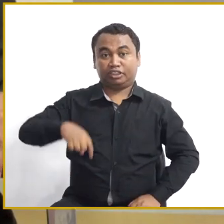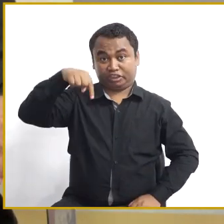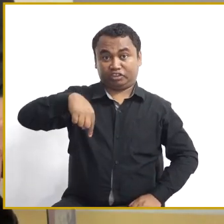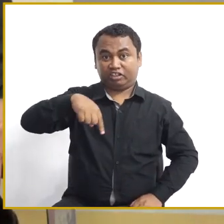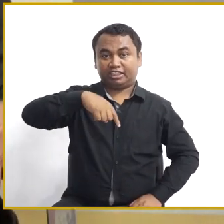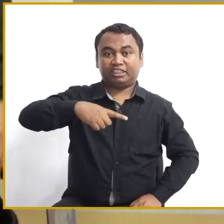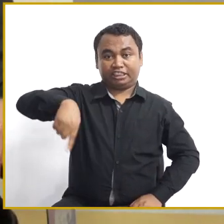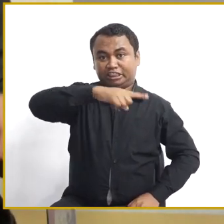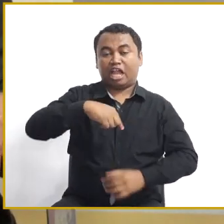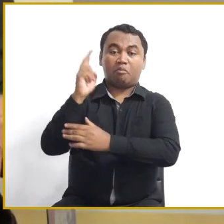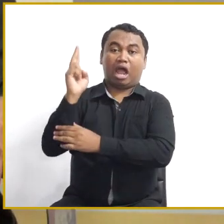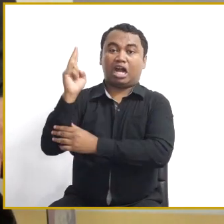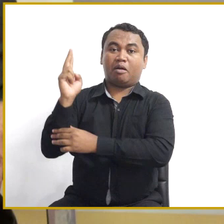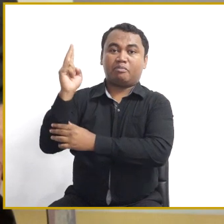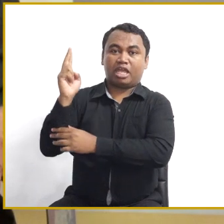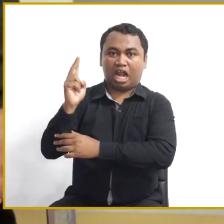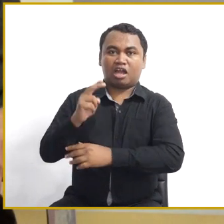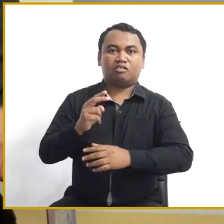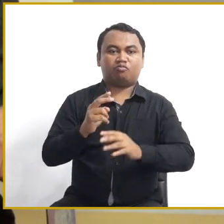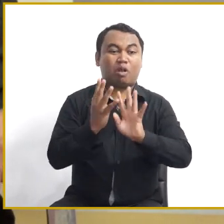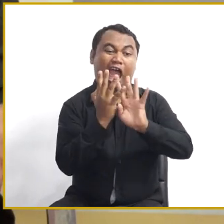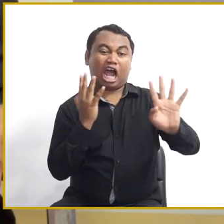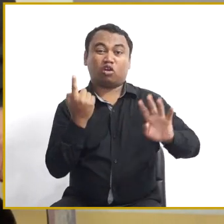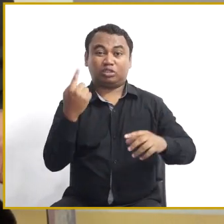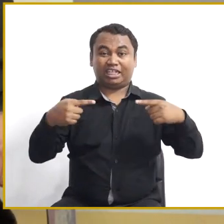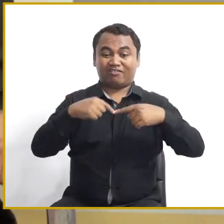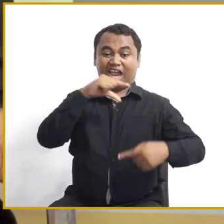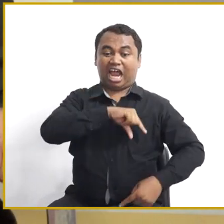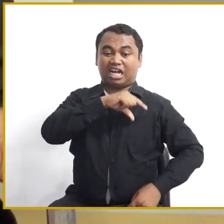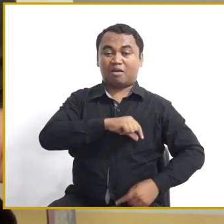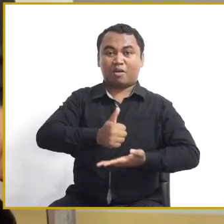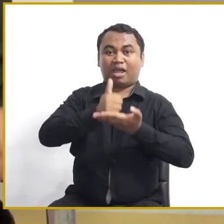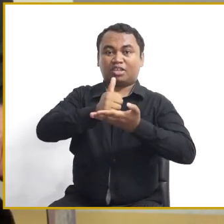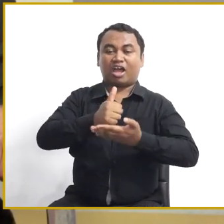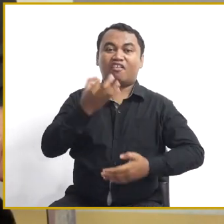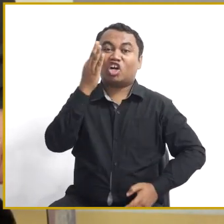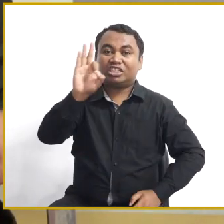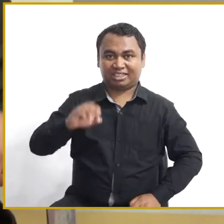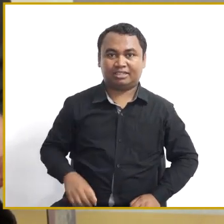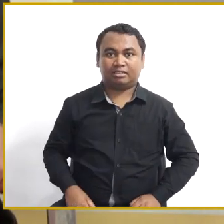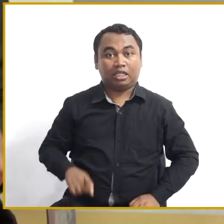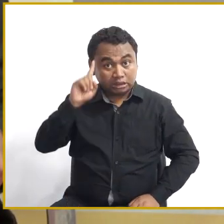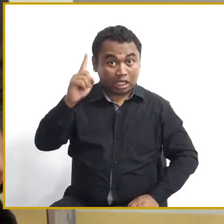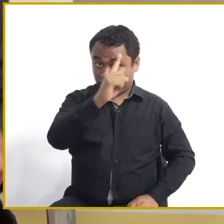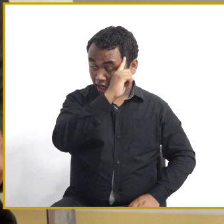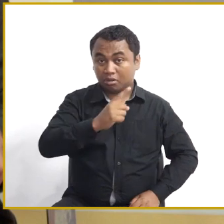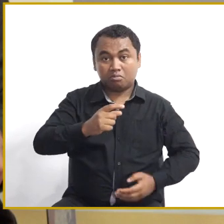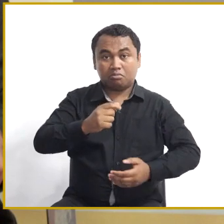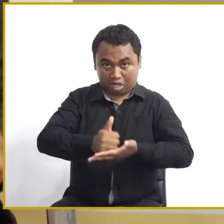fotsiny maramila antsika ery nefa mbola ny karamany aza mbola frantsay ny miantoka azy karamany gendarme ery mbola frantsay ny miantoka azy